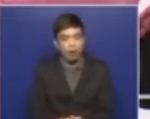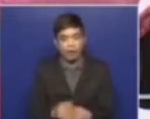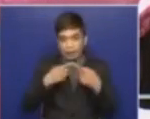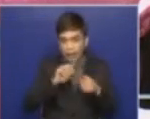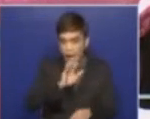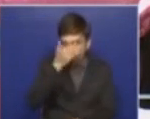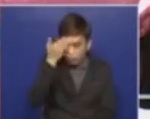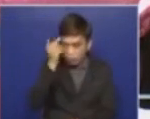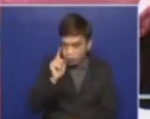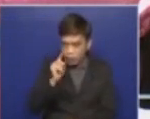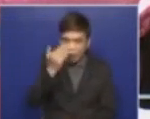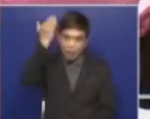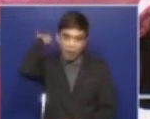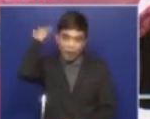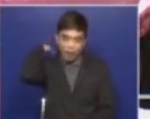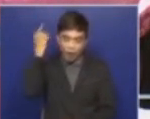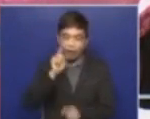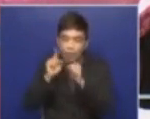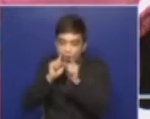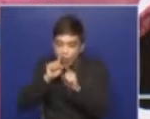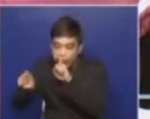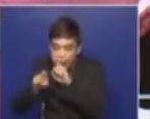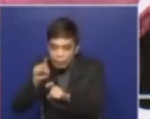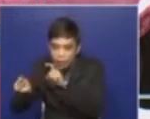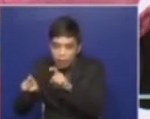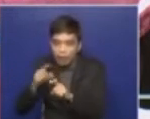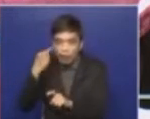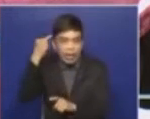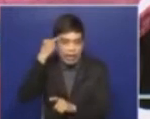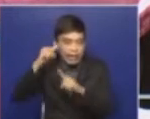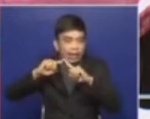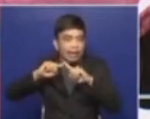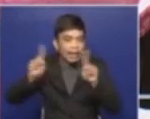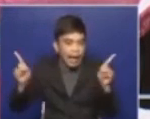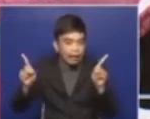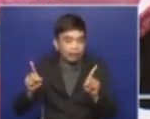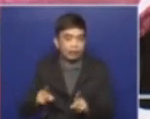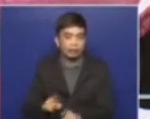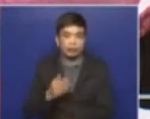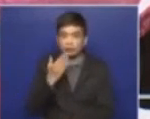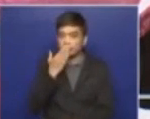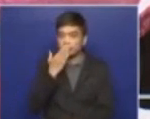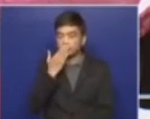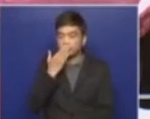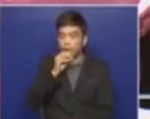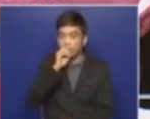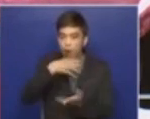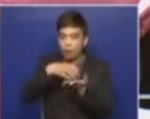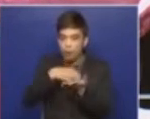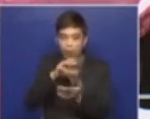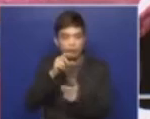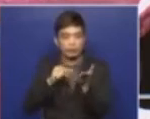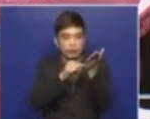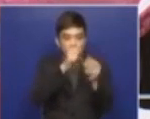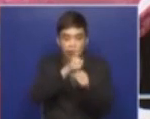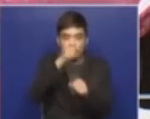ามติในครั้งนั้นผู้ที่เห็นต่างถูกจำกัดสิทธิเสรีภาพในการแสดงออกและมีจำนวนไม่น้อยค่ะที่ออกมารณร